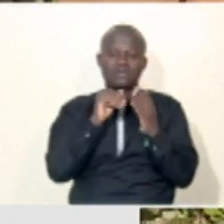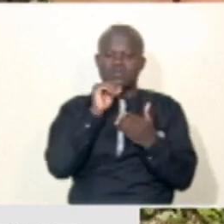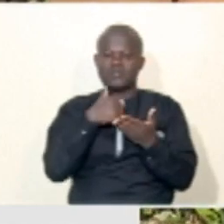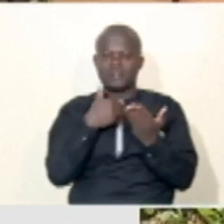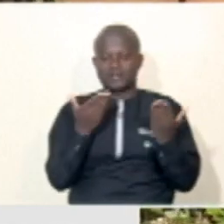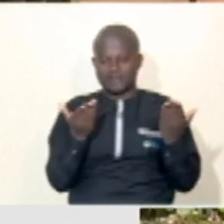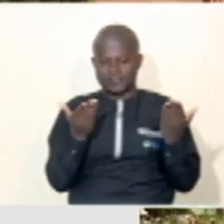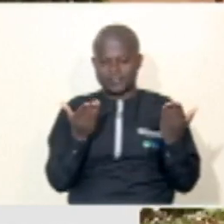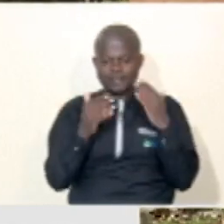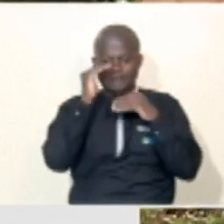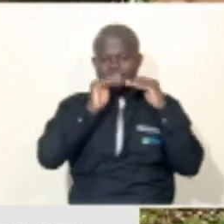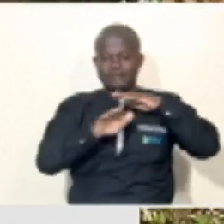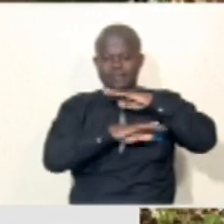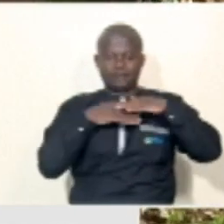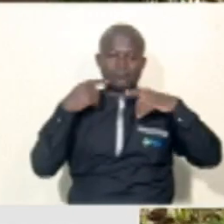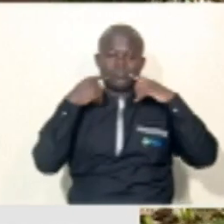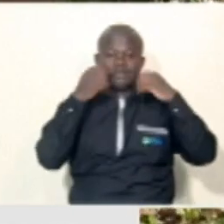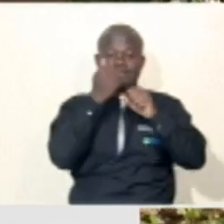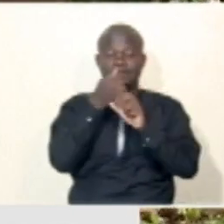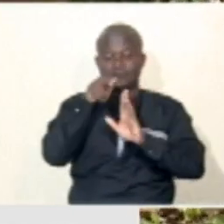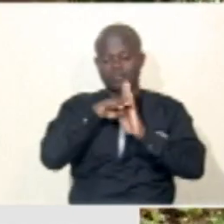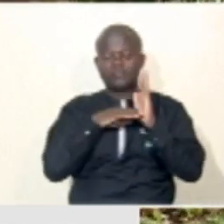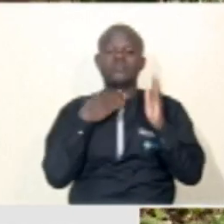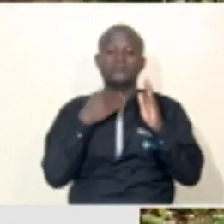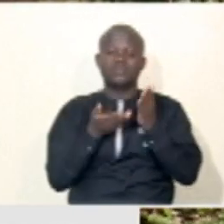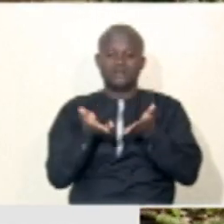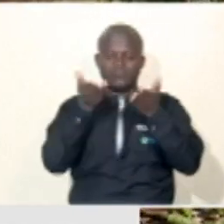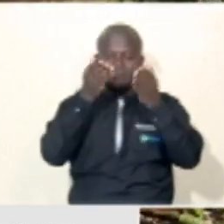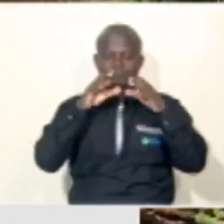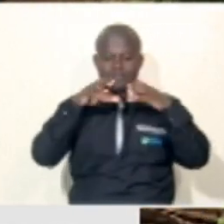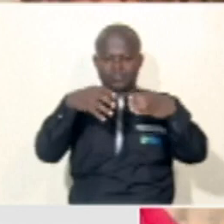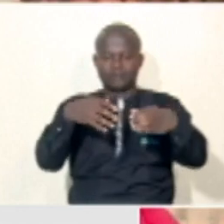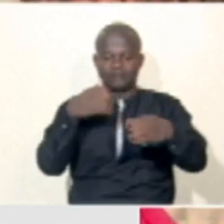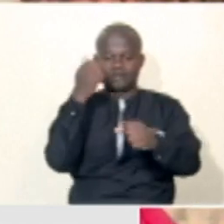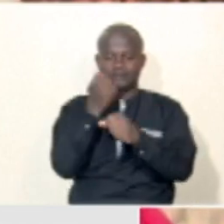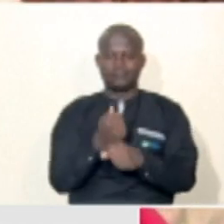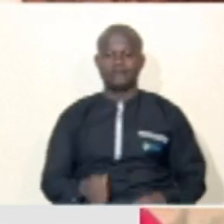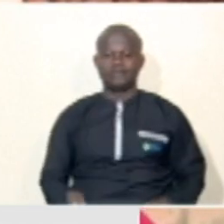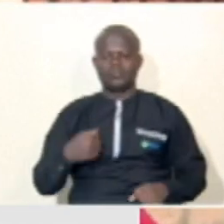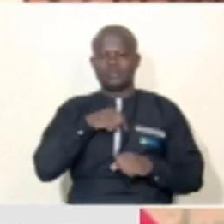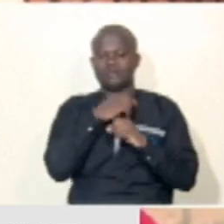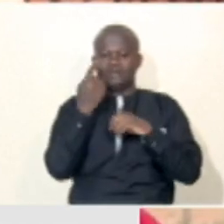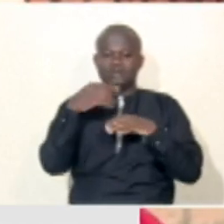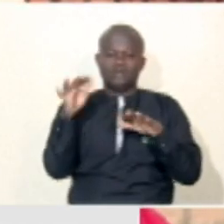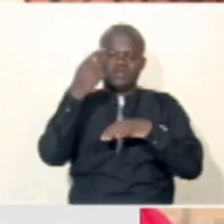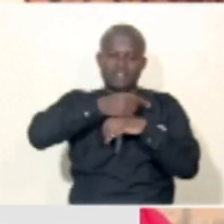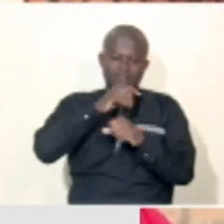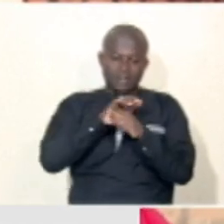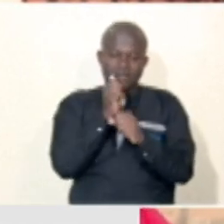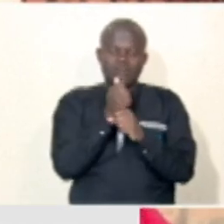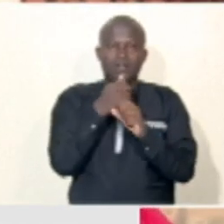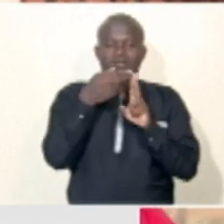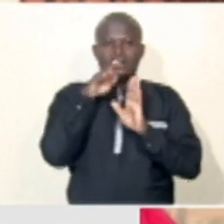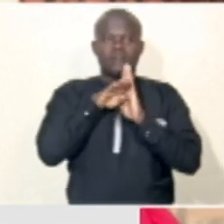Inzego z'ibanze zivuga ko zigiye gukora urutonde rw'abifuza kuzamuka mu cyiciro bikazakorwa. Tumaze iminsi dukora intonde zabo muri